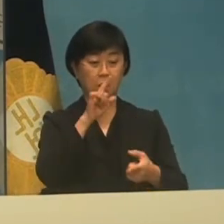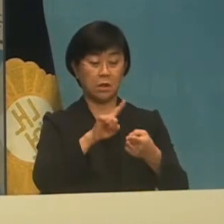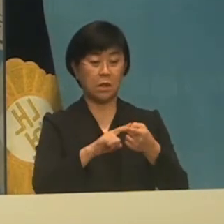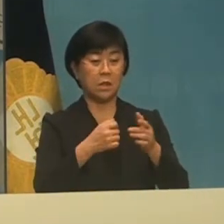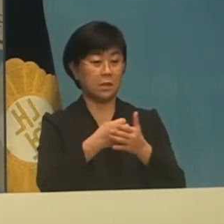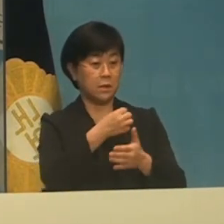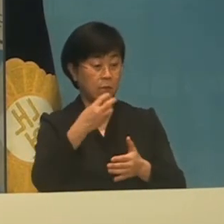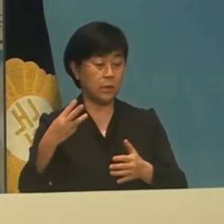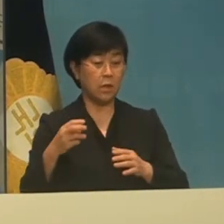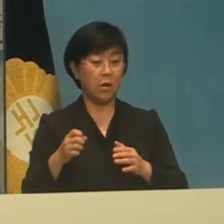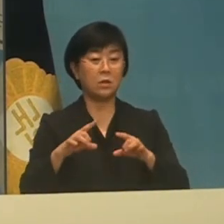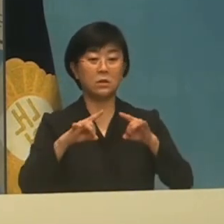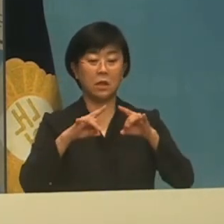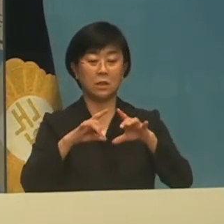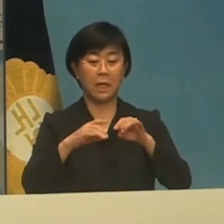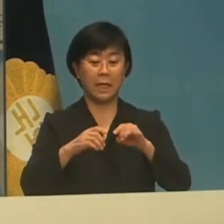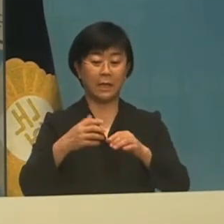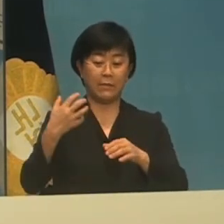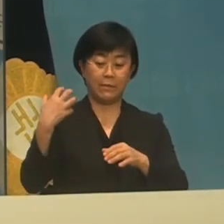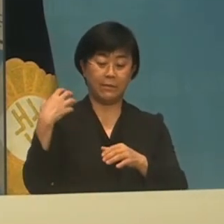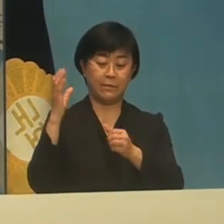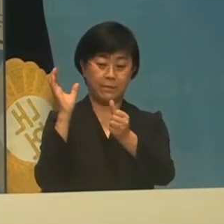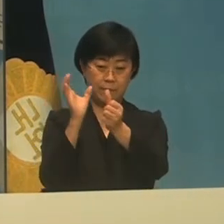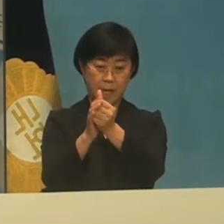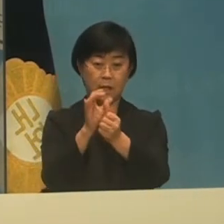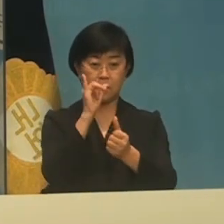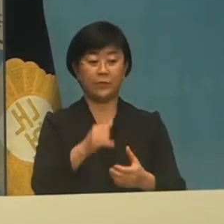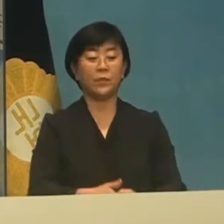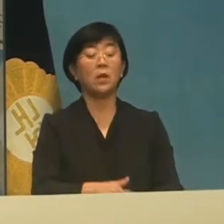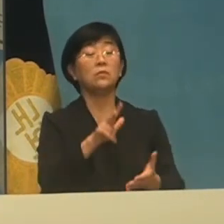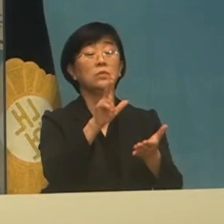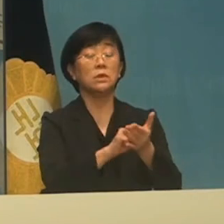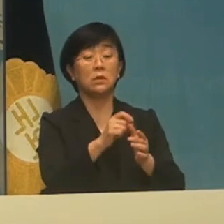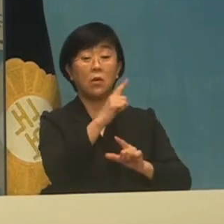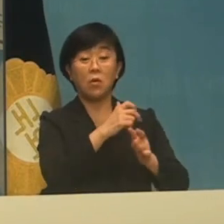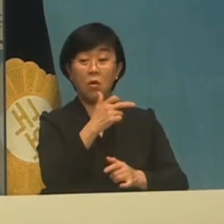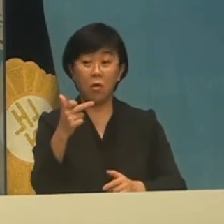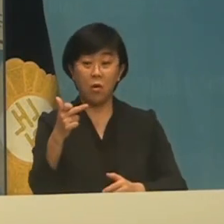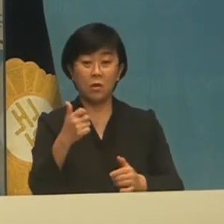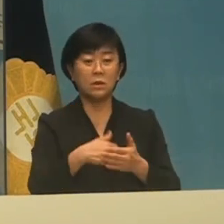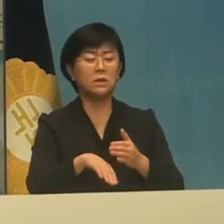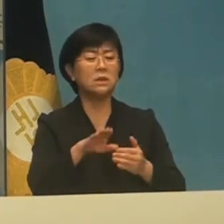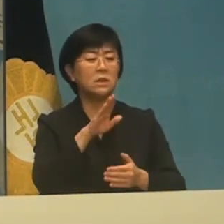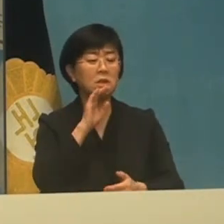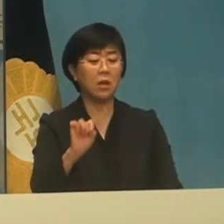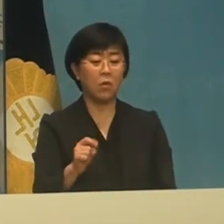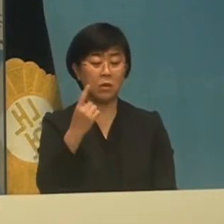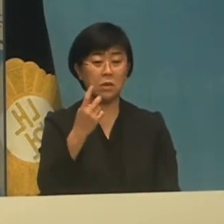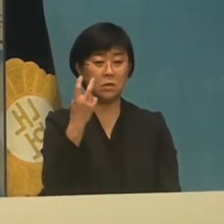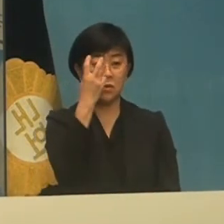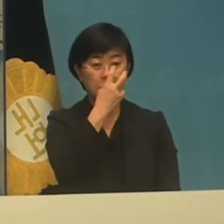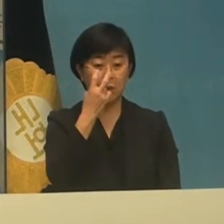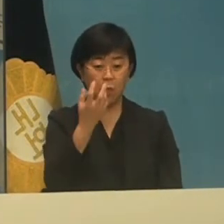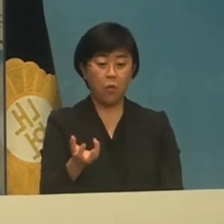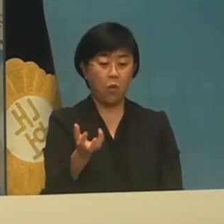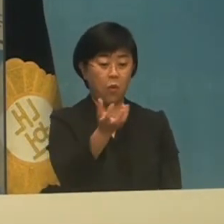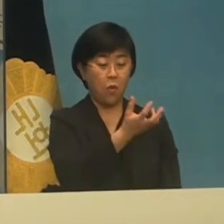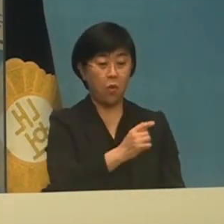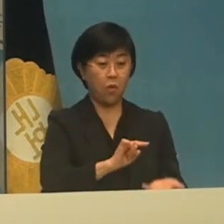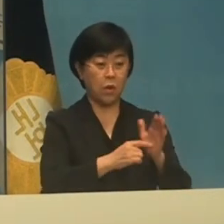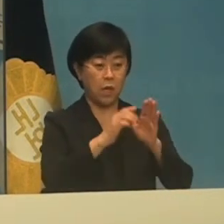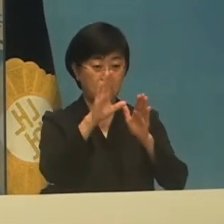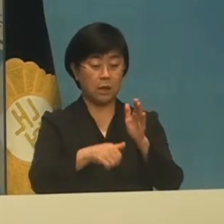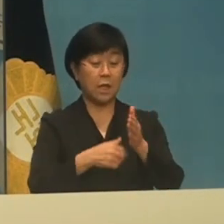삼성전자의 판단에 맡기고 있는 것입니다. 문제는 더 있습니다. 실제 역학조사 보고서를 공개할 때